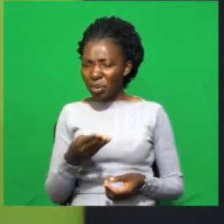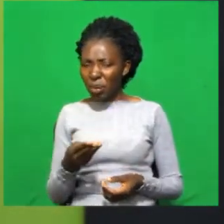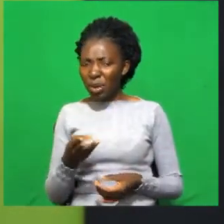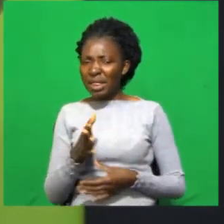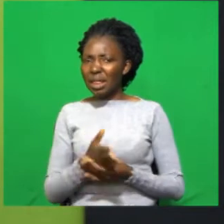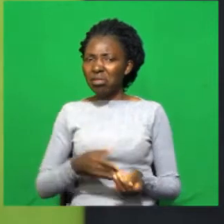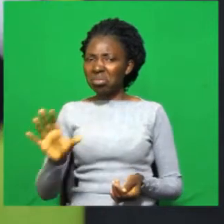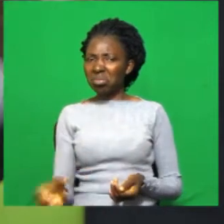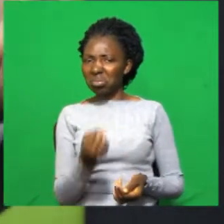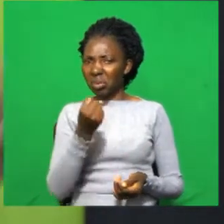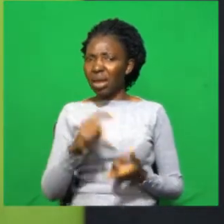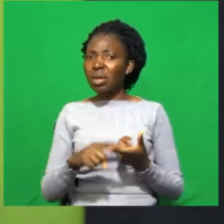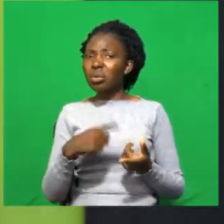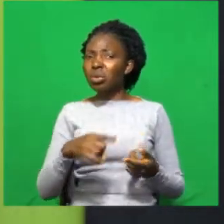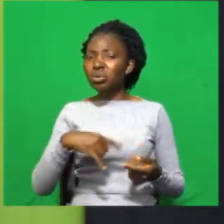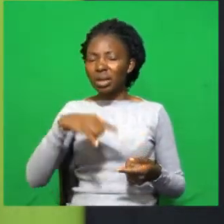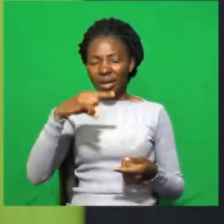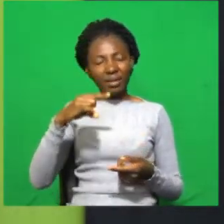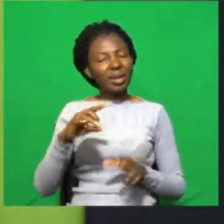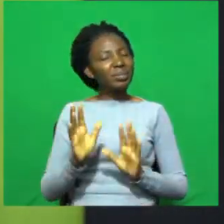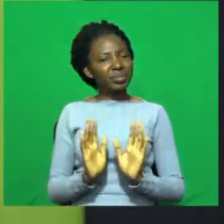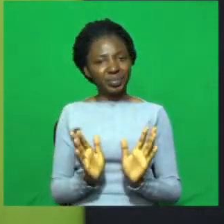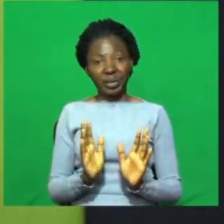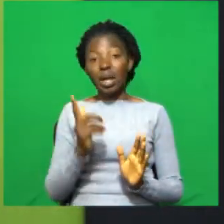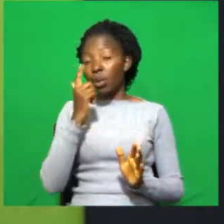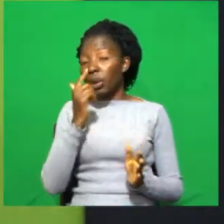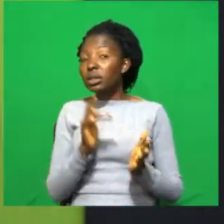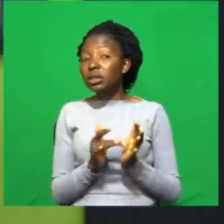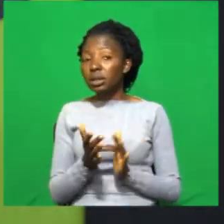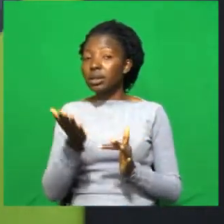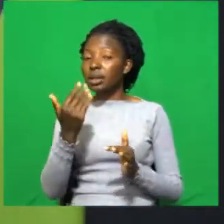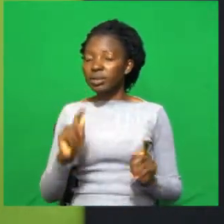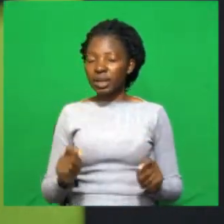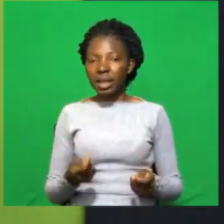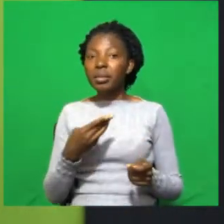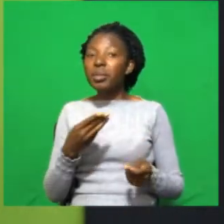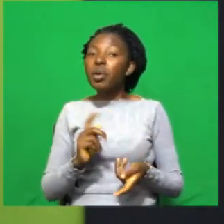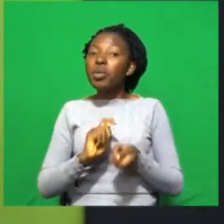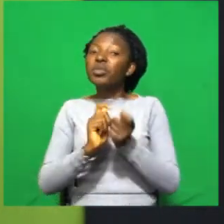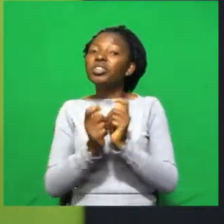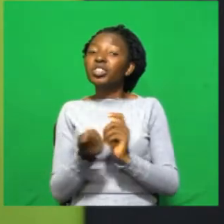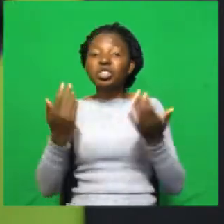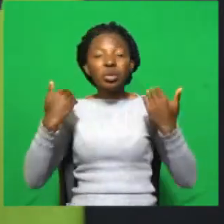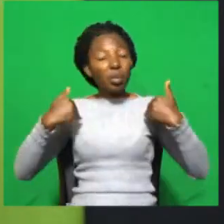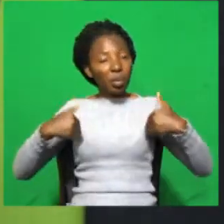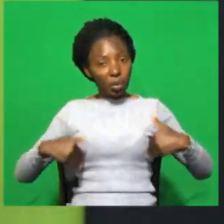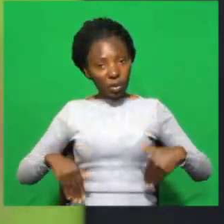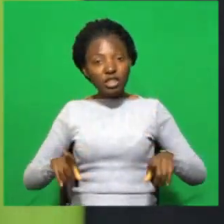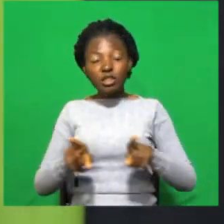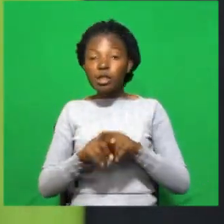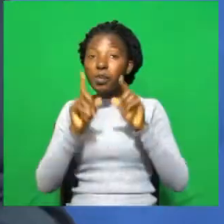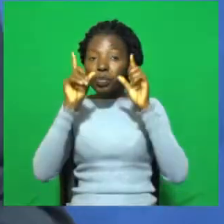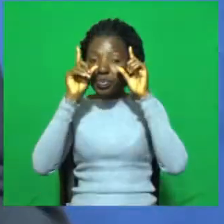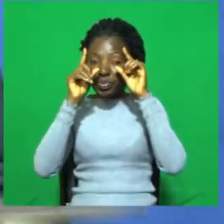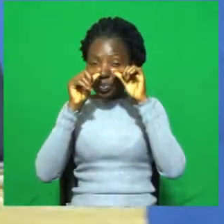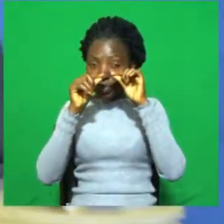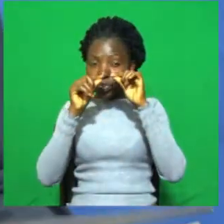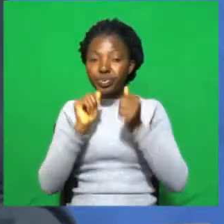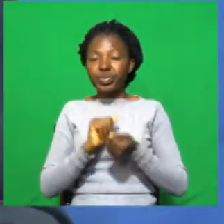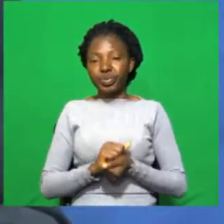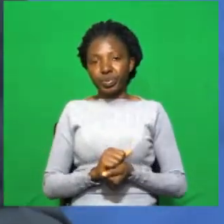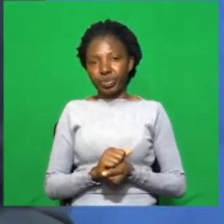vongonyangarika. Bhaibheri rati kwete, pachaonekwa Kristu rwechipiri ndo pachachinjwa vanhu. Imboisaiwo mumashoko enyu Pastor.